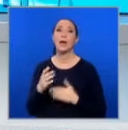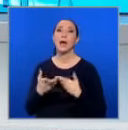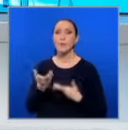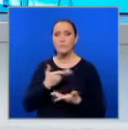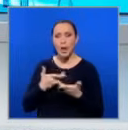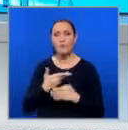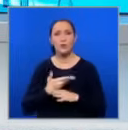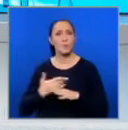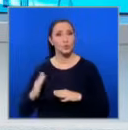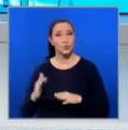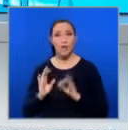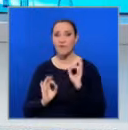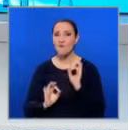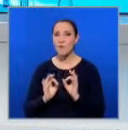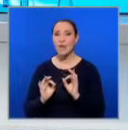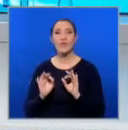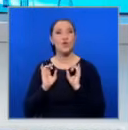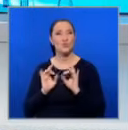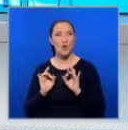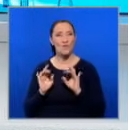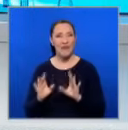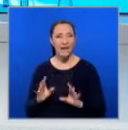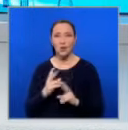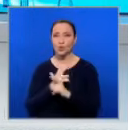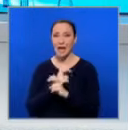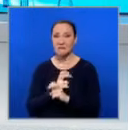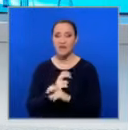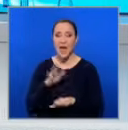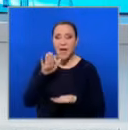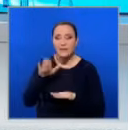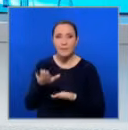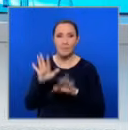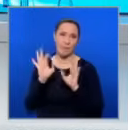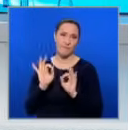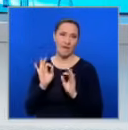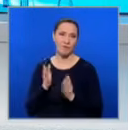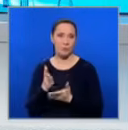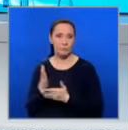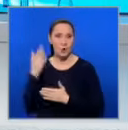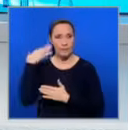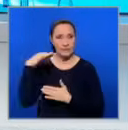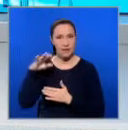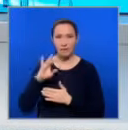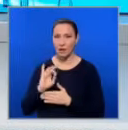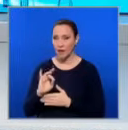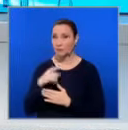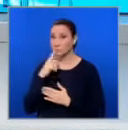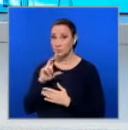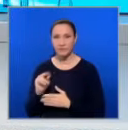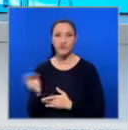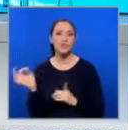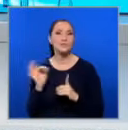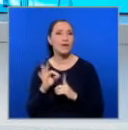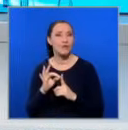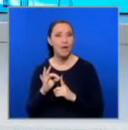и в момента и новината от Австрия е стъпка в правилната посока. Президентът Румен Радев пък заяви, че